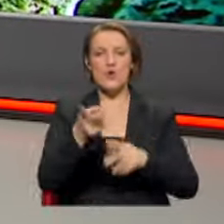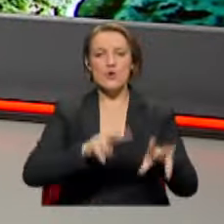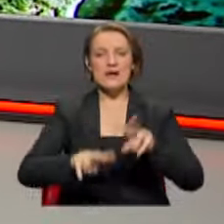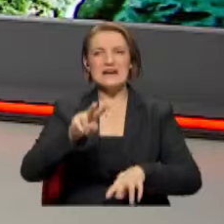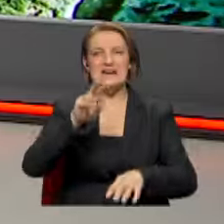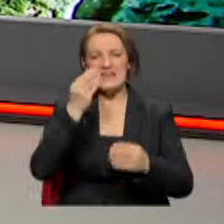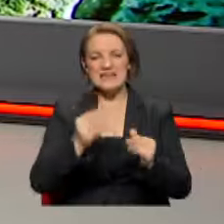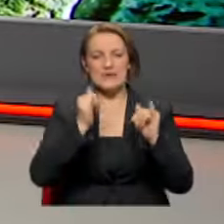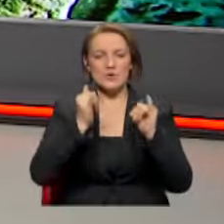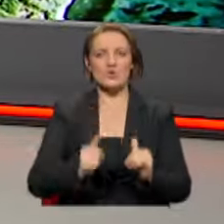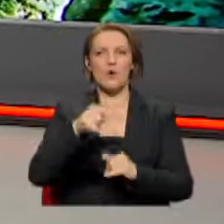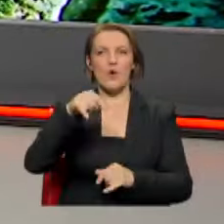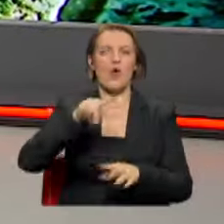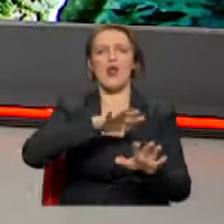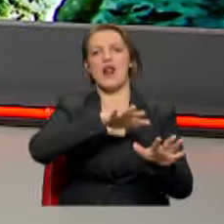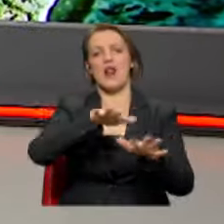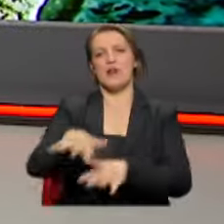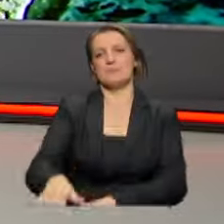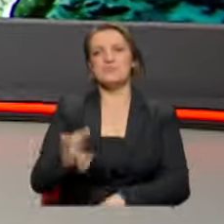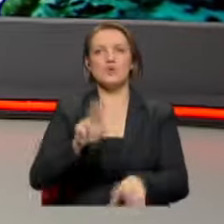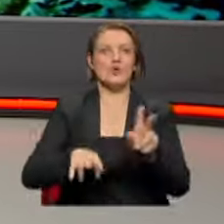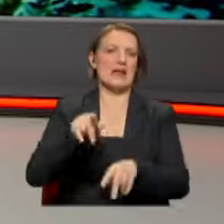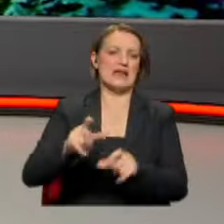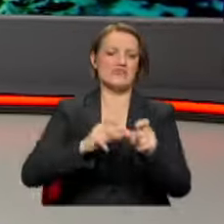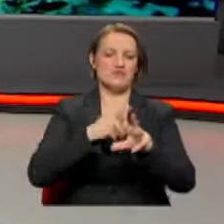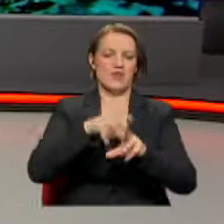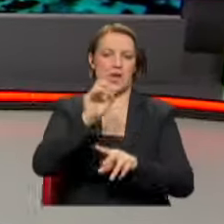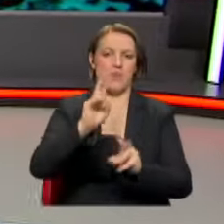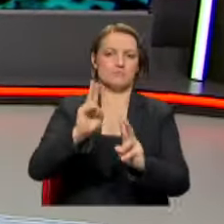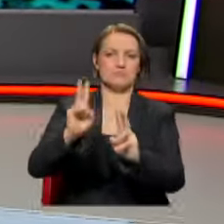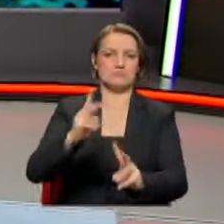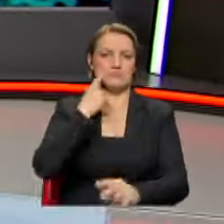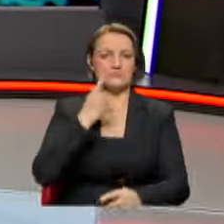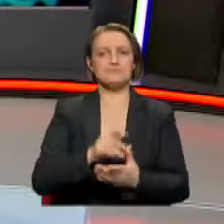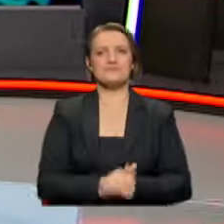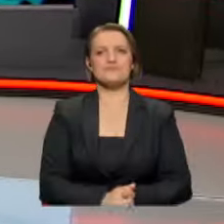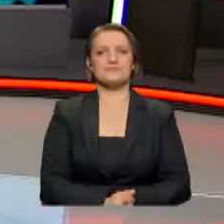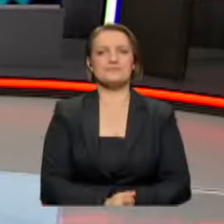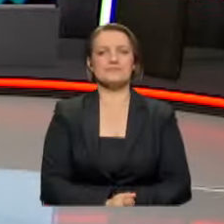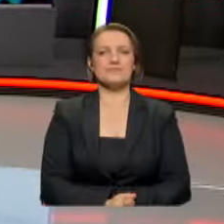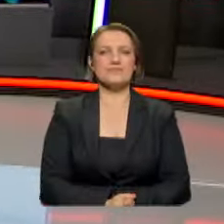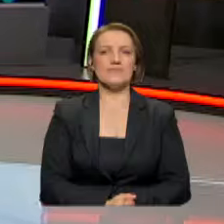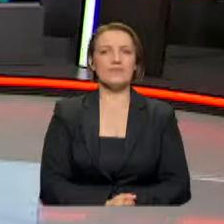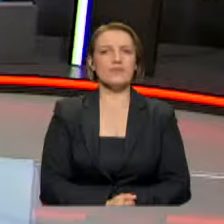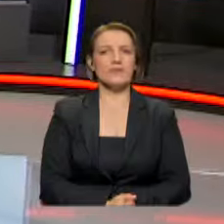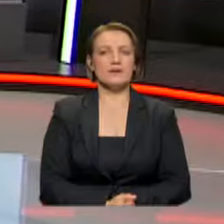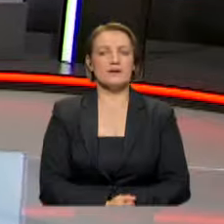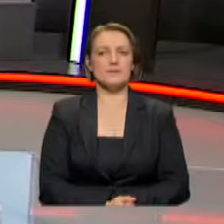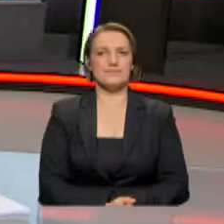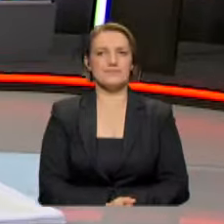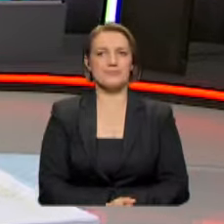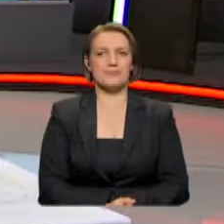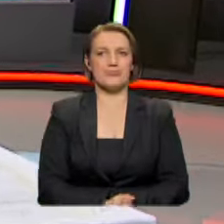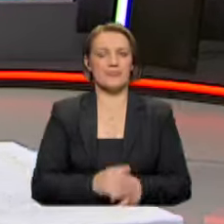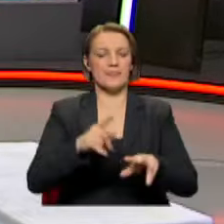hepsi iyisi kötüsü oraya iniyor ve genellikle de şeyden yola çıkarak tarif ediliyor yani